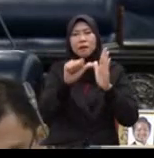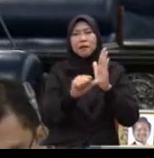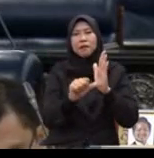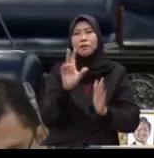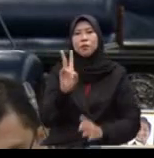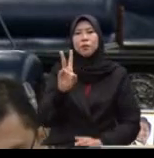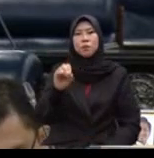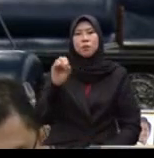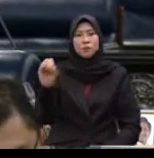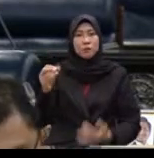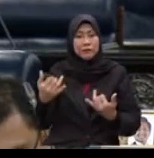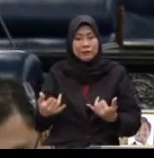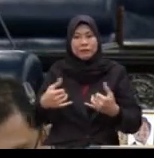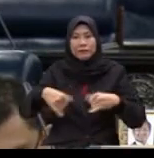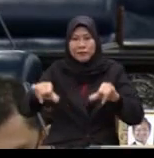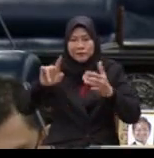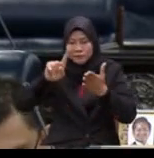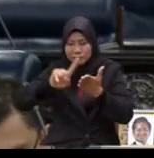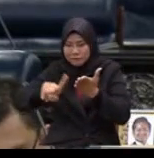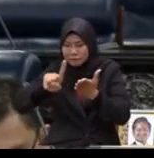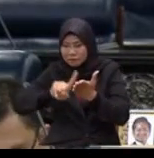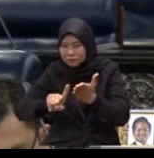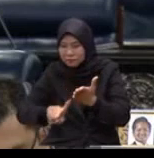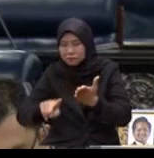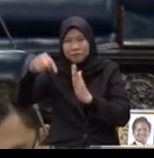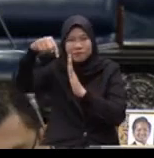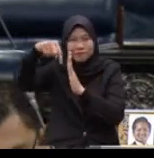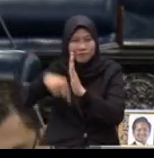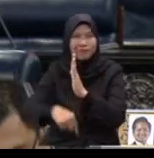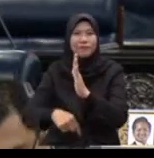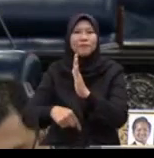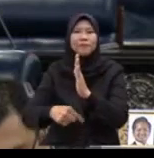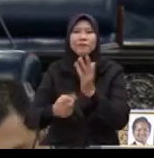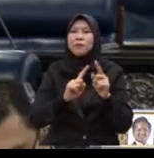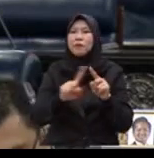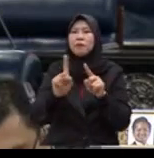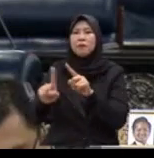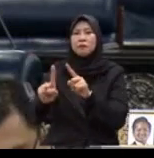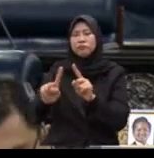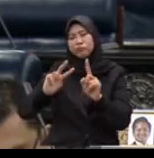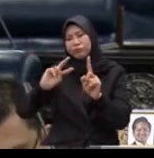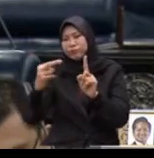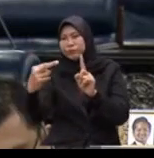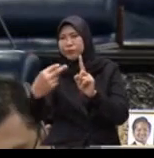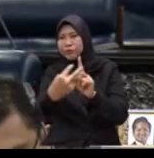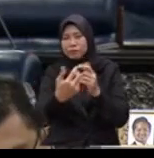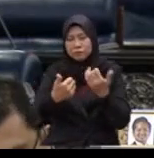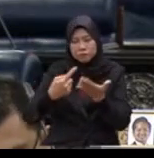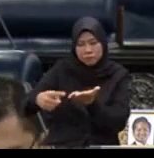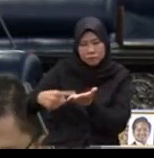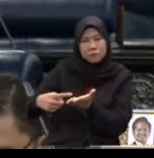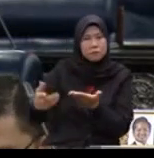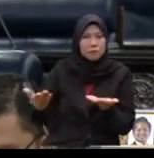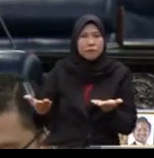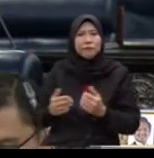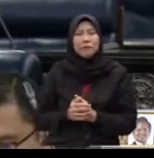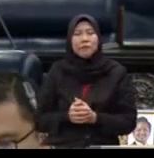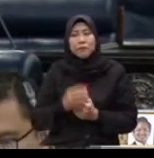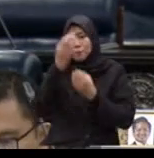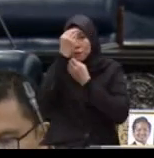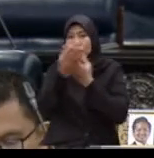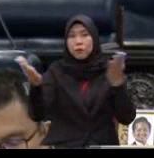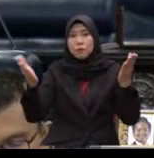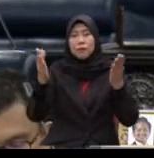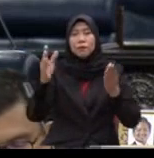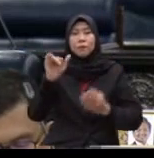700 kini sedang diteliti secara mendalam dari sudut berbagai aspek untuk maklumat yang berhormat